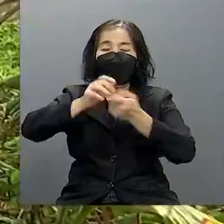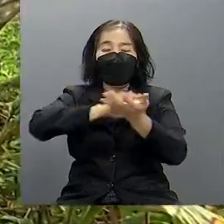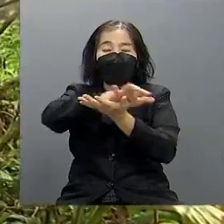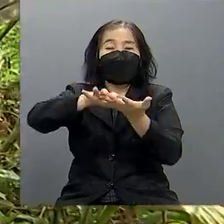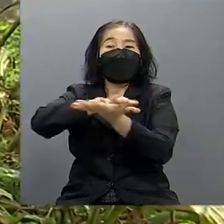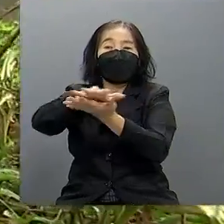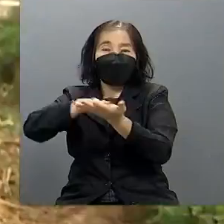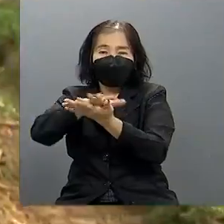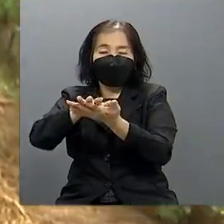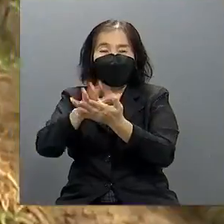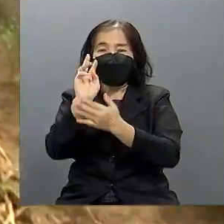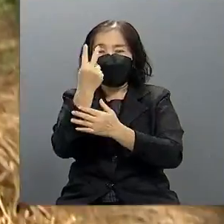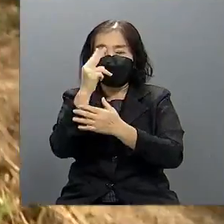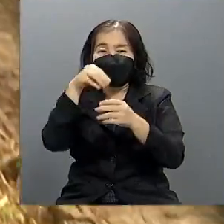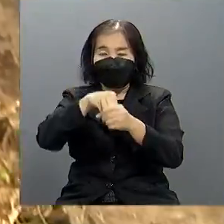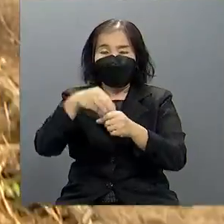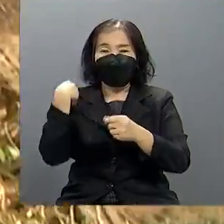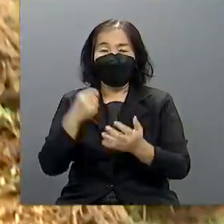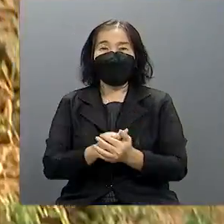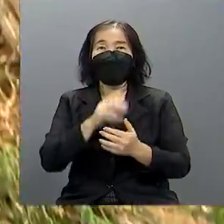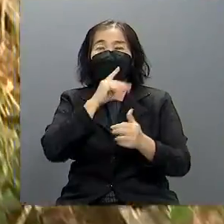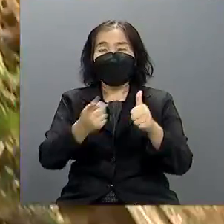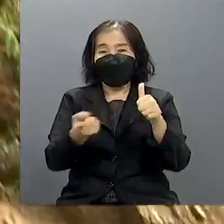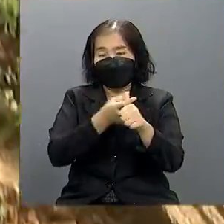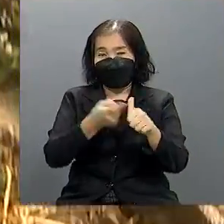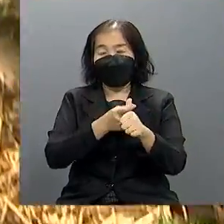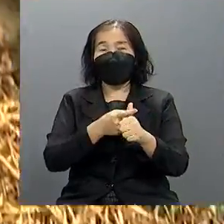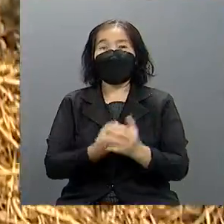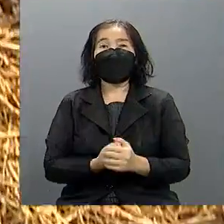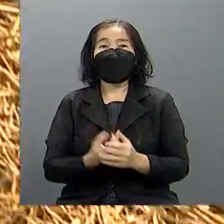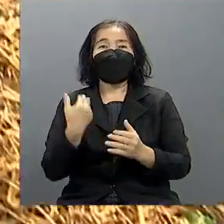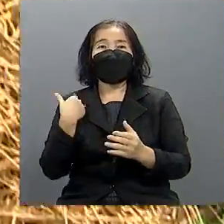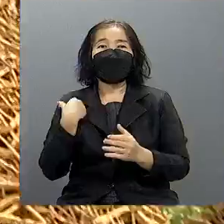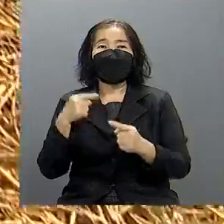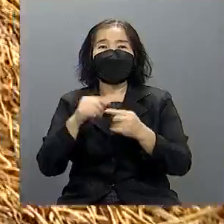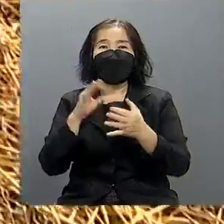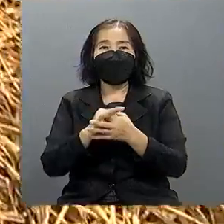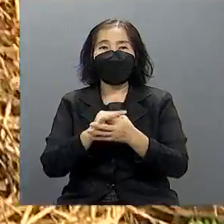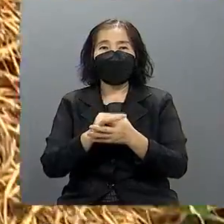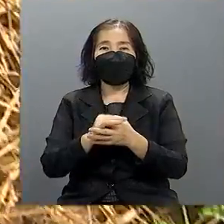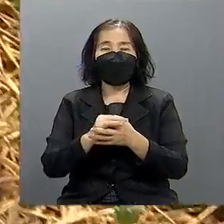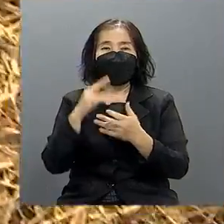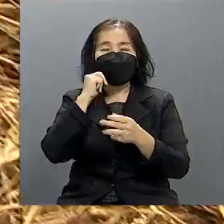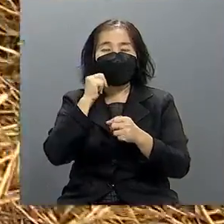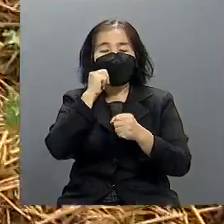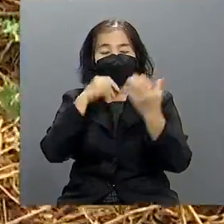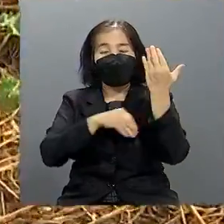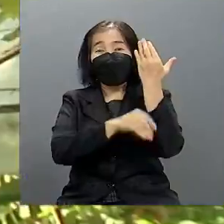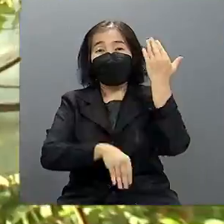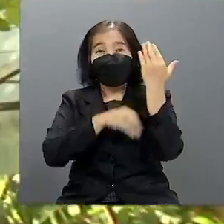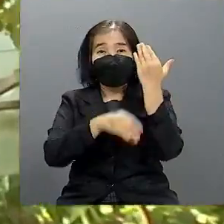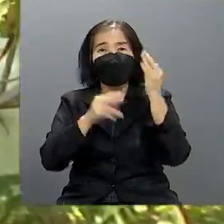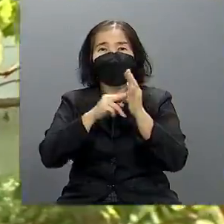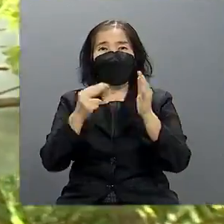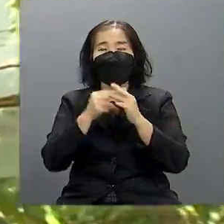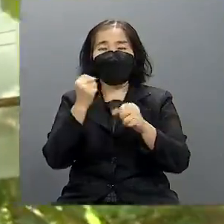คะเริ่มแรกเลยก็คือ1ผลผลิตไม้ผลต่างๆเนี่ยมันยังไม่ออกในทันทีไม่เหมือนกับพืชเชิงเดี่ยวอย่างเมลอนคือระยะเว